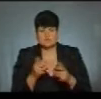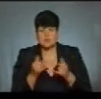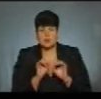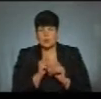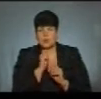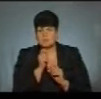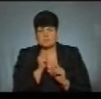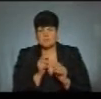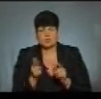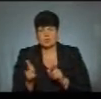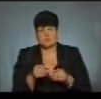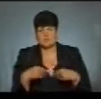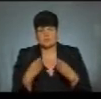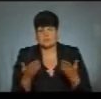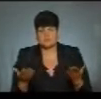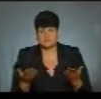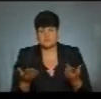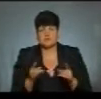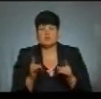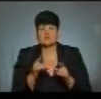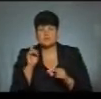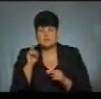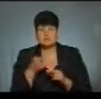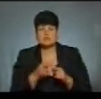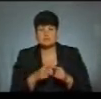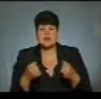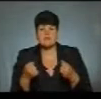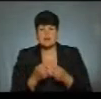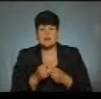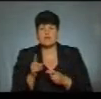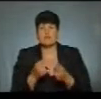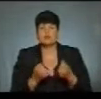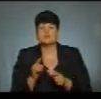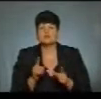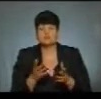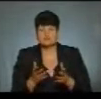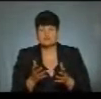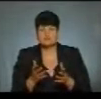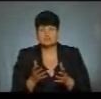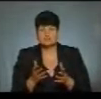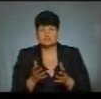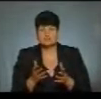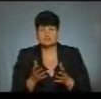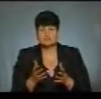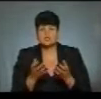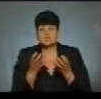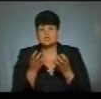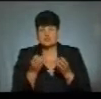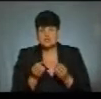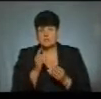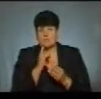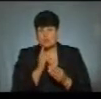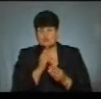що не готовий ніяких. А що відомо по цій аварії? Що з водієм? Ще раз вам говорю, що немає, ще поки що